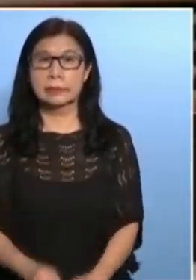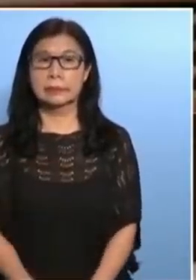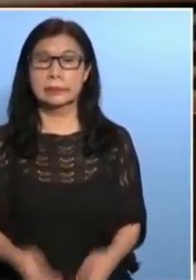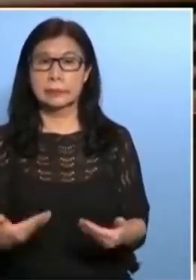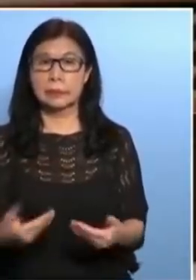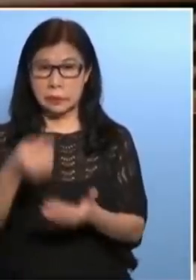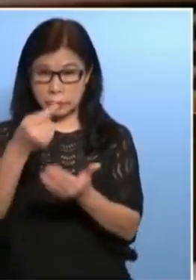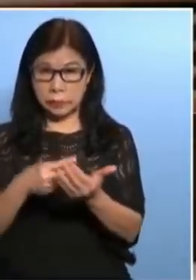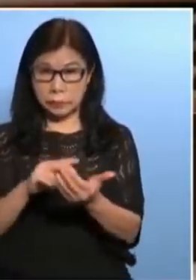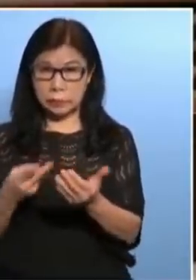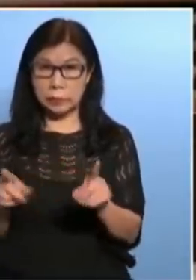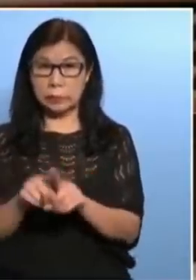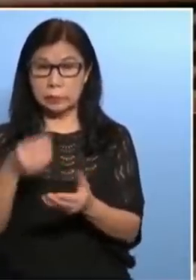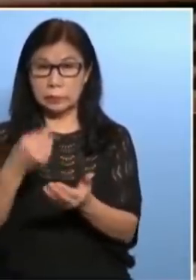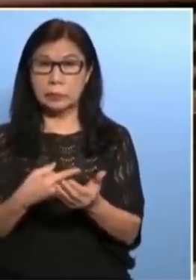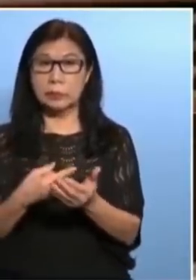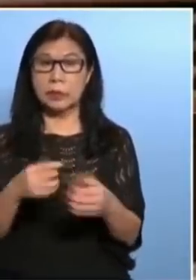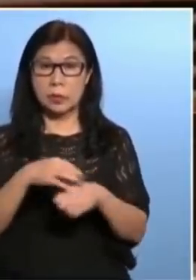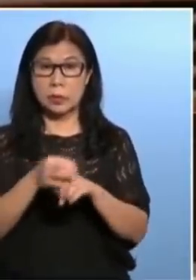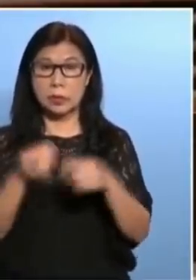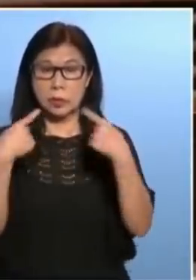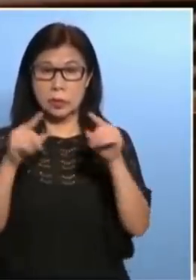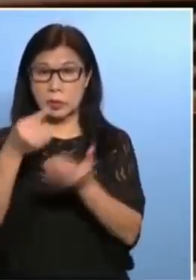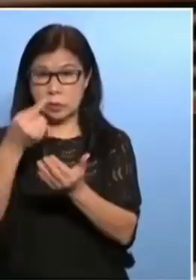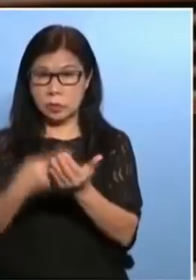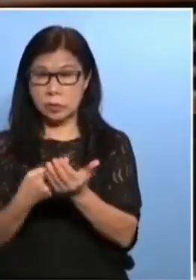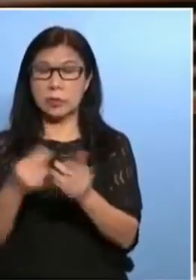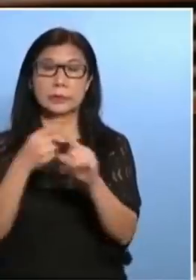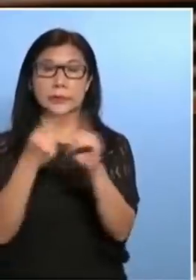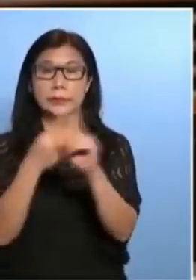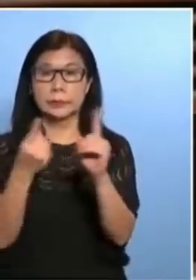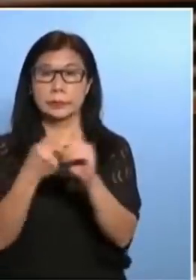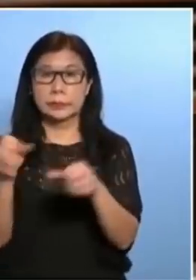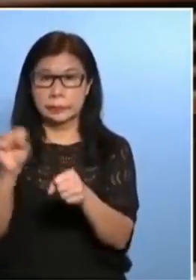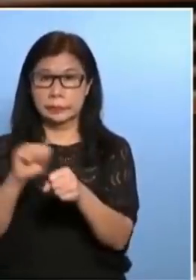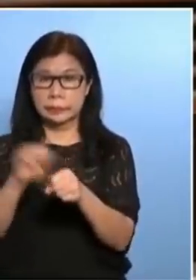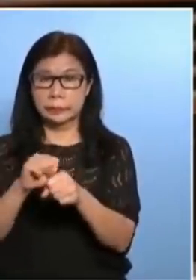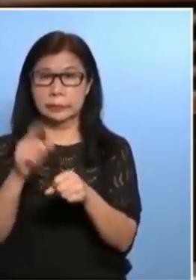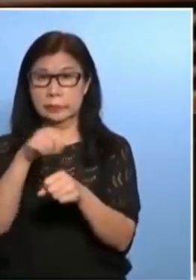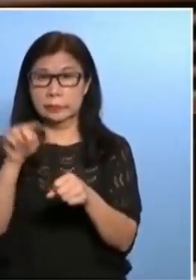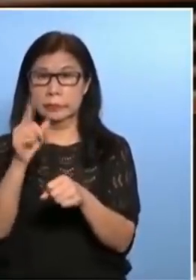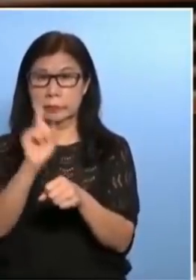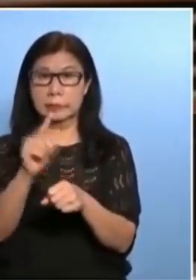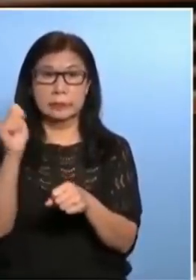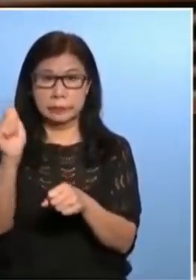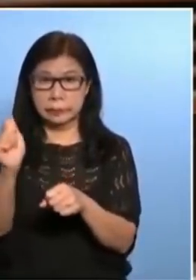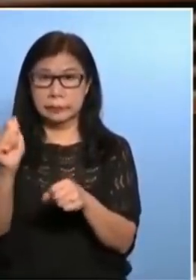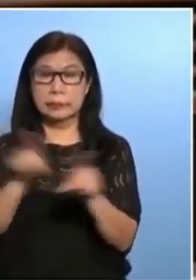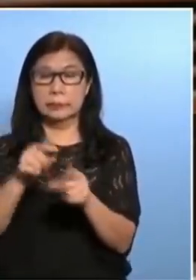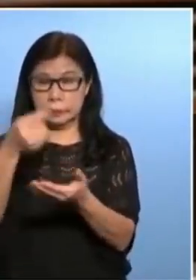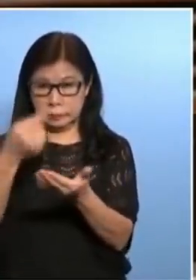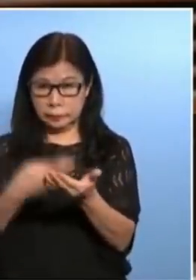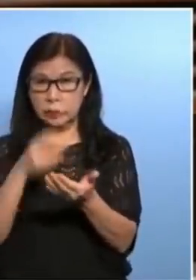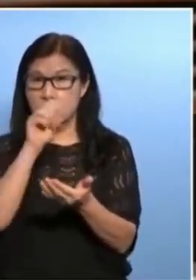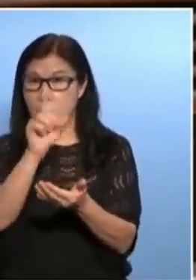主席，我修正案呢是修正國歌條例草案第11條加入第1A 條，內容如